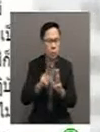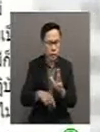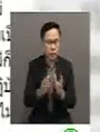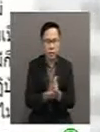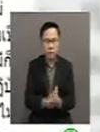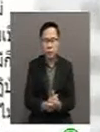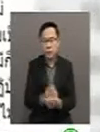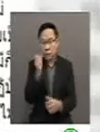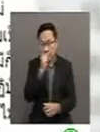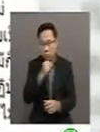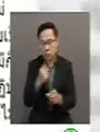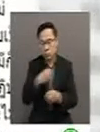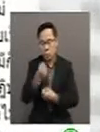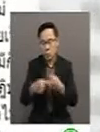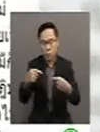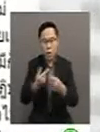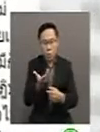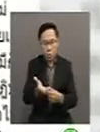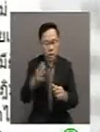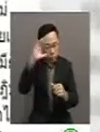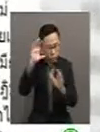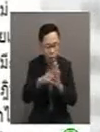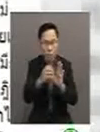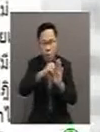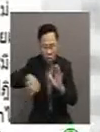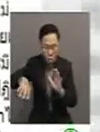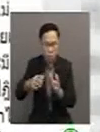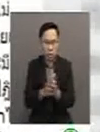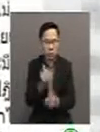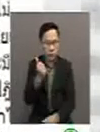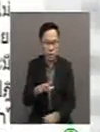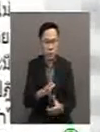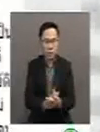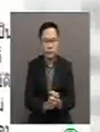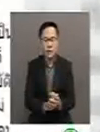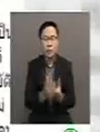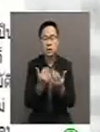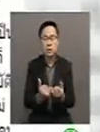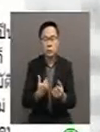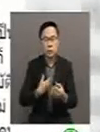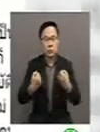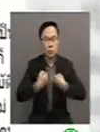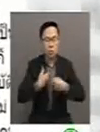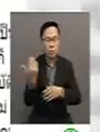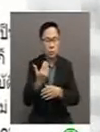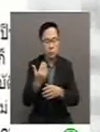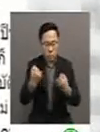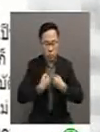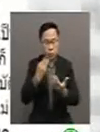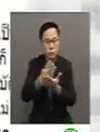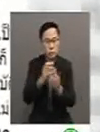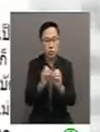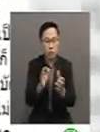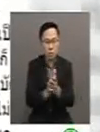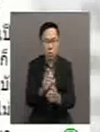ไปโปรโมตตั้งแต่อาทิตย์ก่อนนะคะเขาก็เอาออกให้ทันทีซึ่งทางเจ้าของคอสก็ชี้แจงผ่านรายการทีวีรายการหนึ่งว่าคุณอุ๋